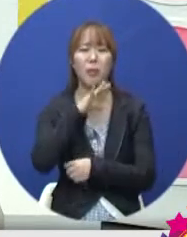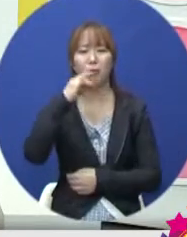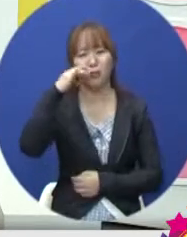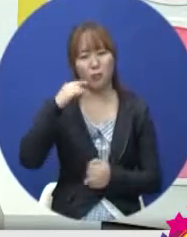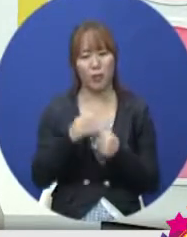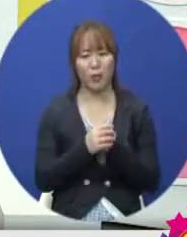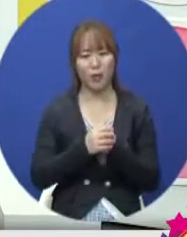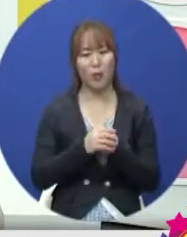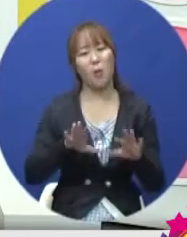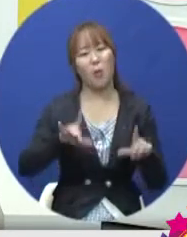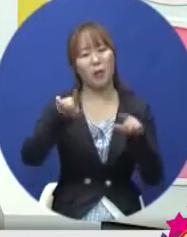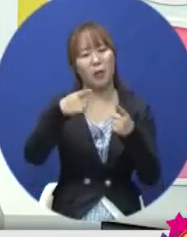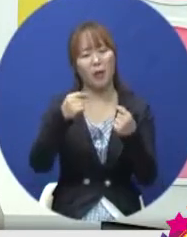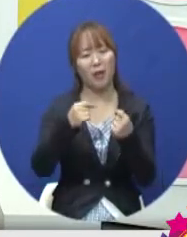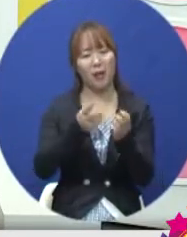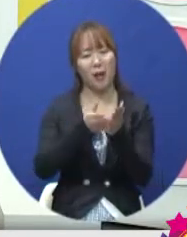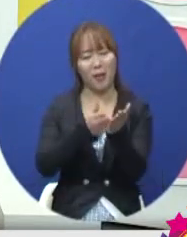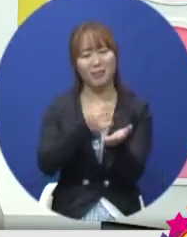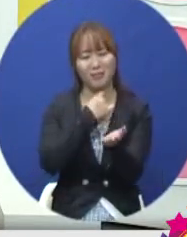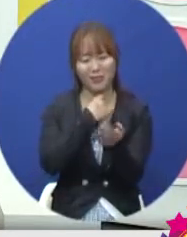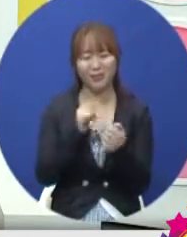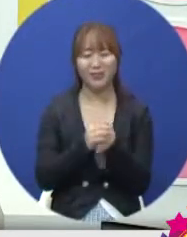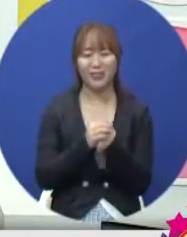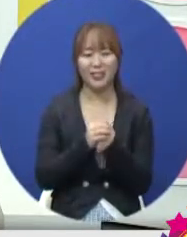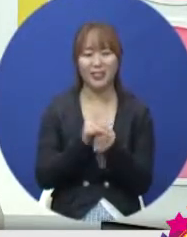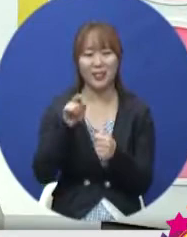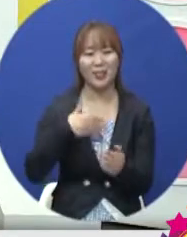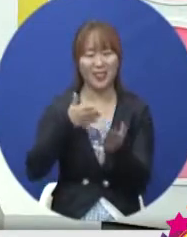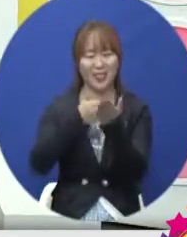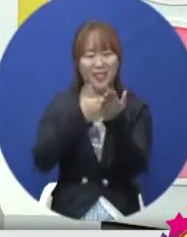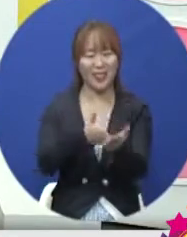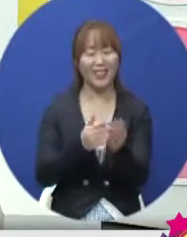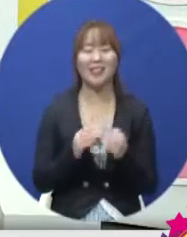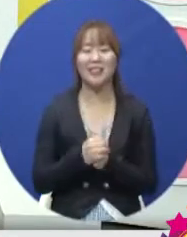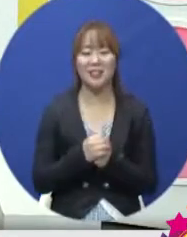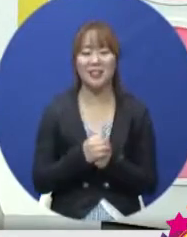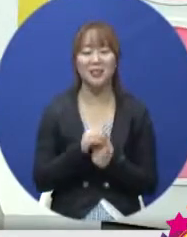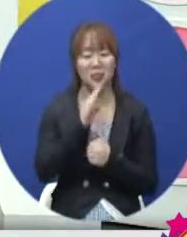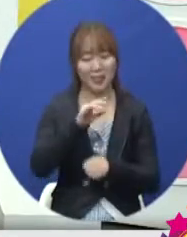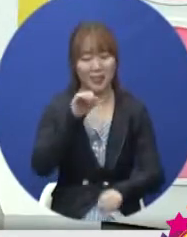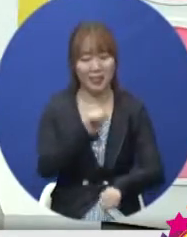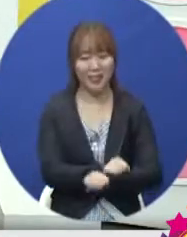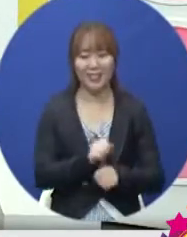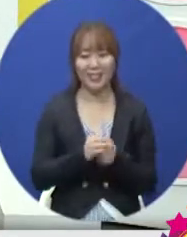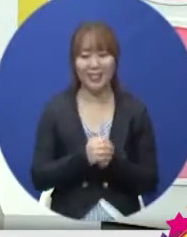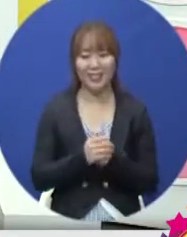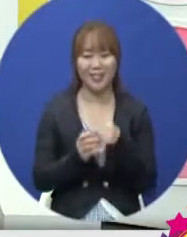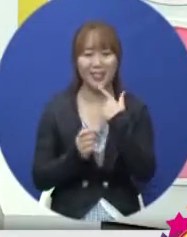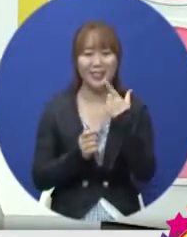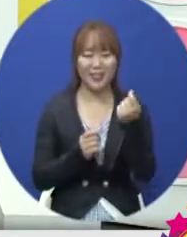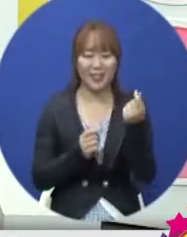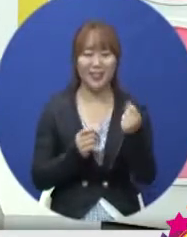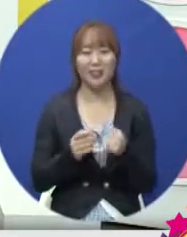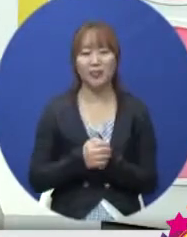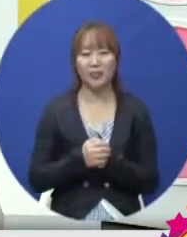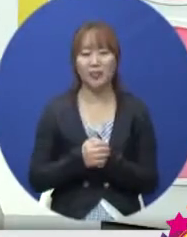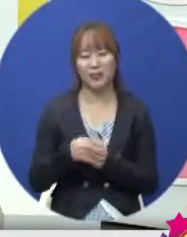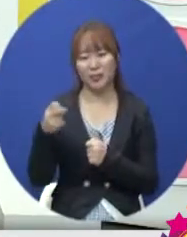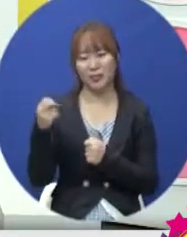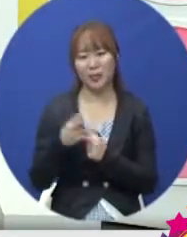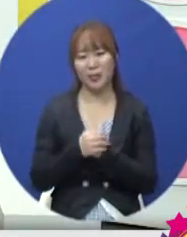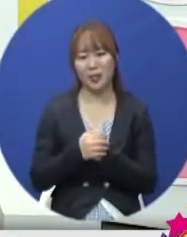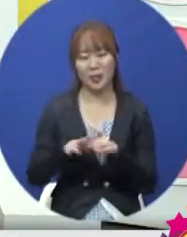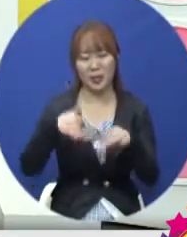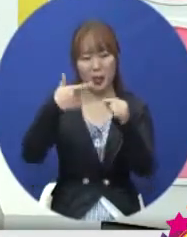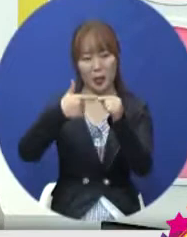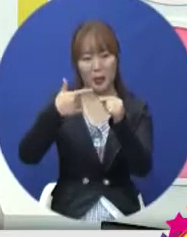궁금해요. 올 연말에 한번 그걸 한번 해볼까요? 뭐? 그러게 너무 건의합니다. 너무 잘하셨습니다. 알겠습니다. 잘하셨습니다. 네. 또